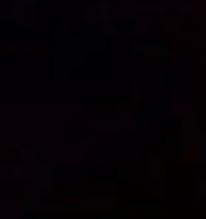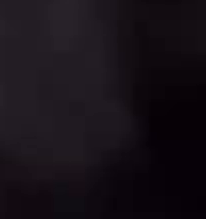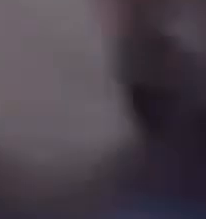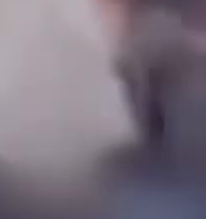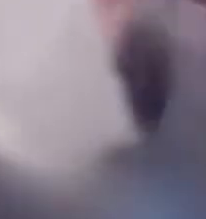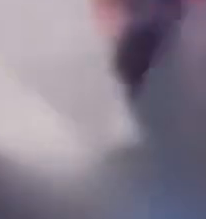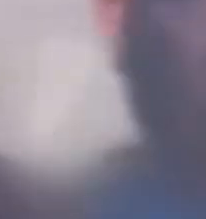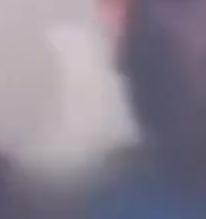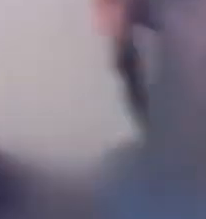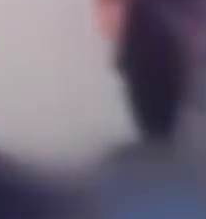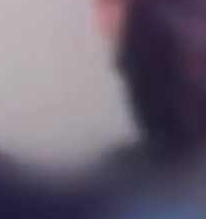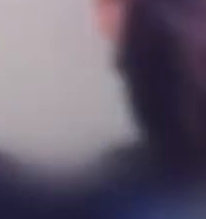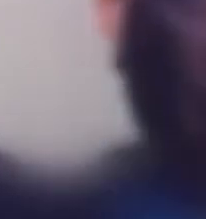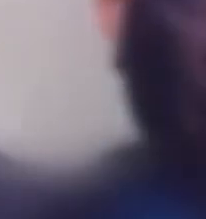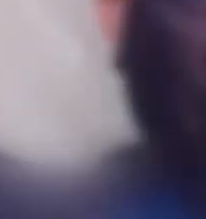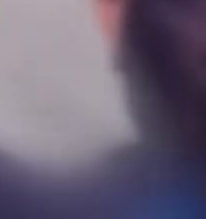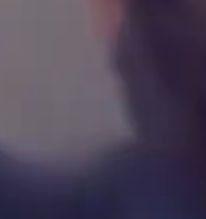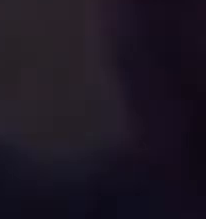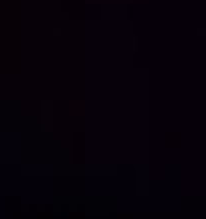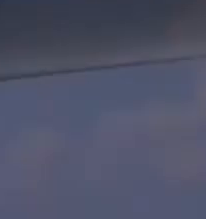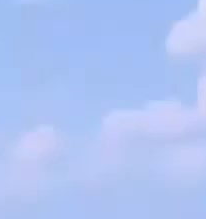วันนั้นอีกไม่ไกล